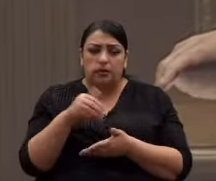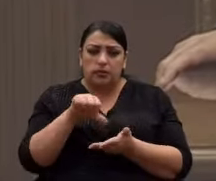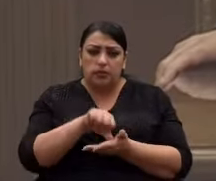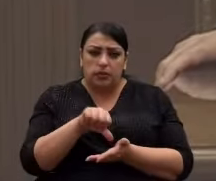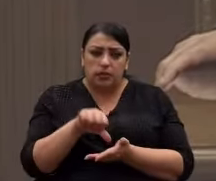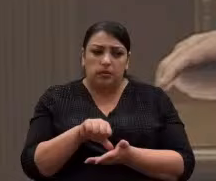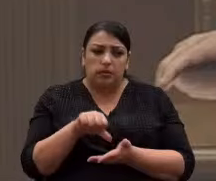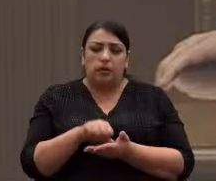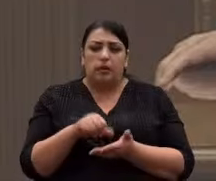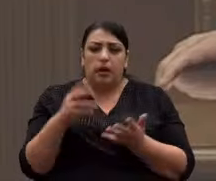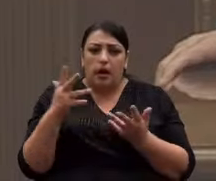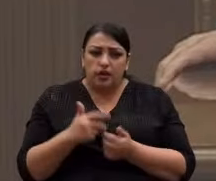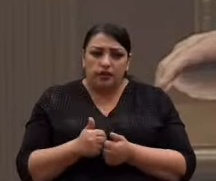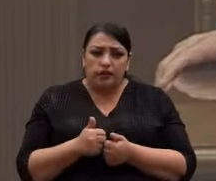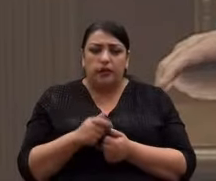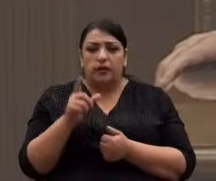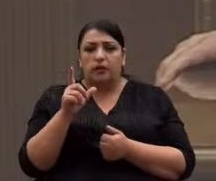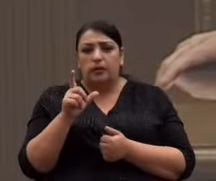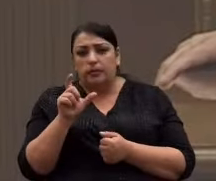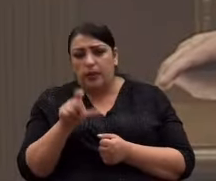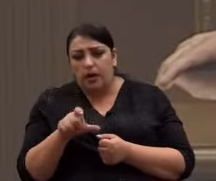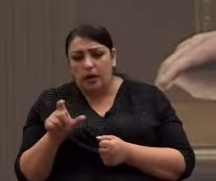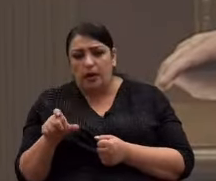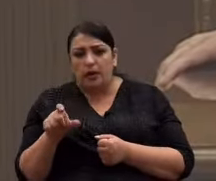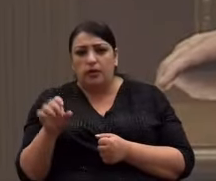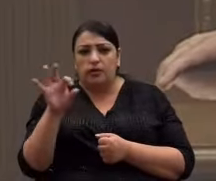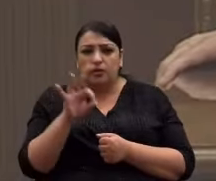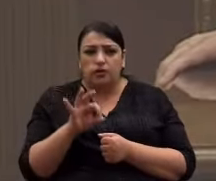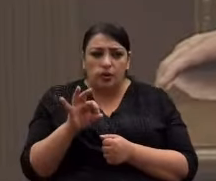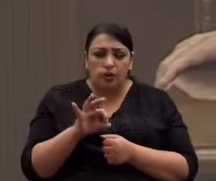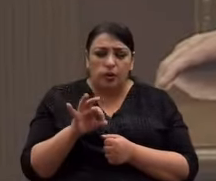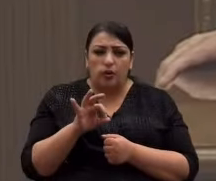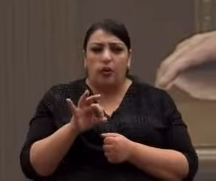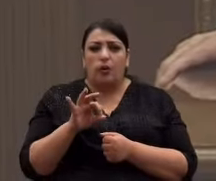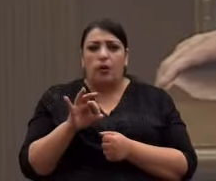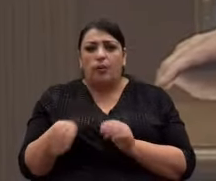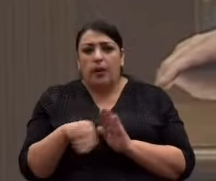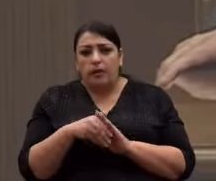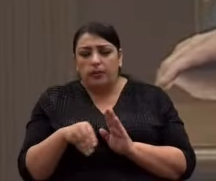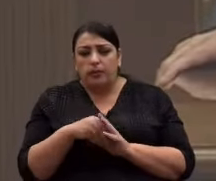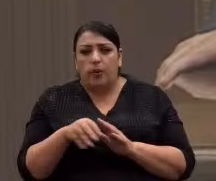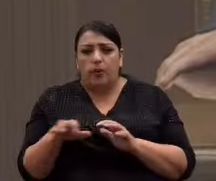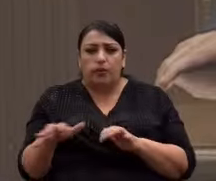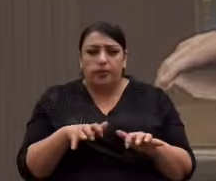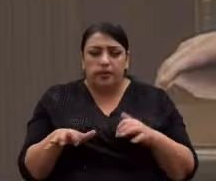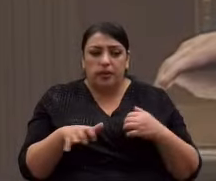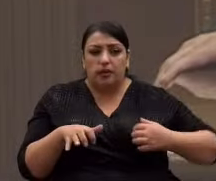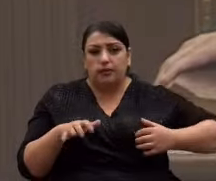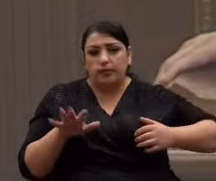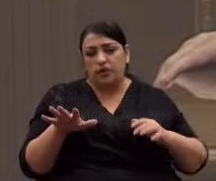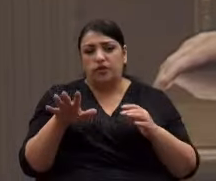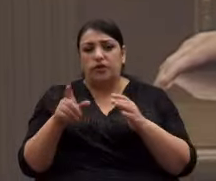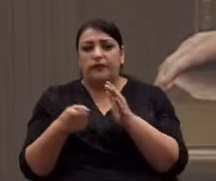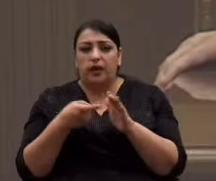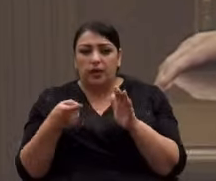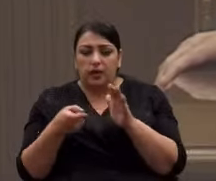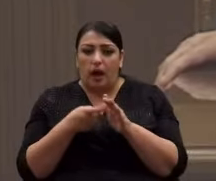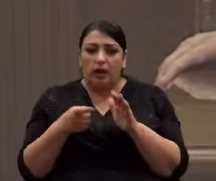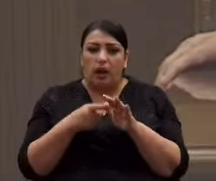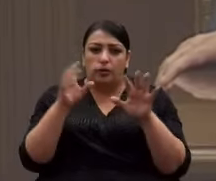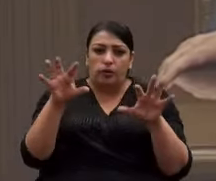մասնակցում, թվեր, ստատիստիկա, զրո պայքար կոռուպցիայի դեմ, մինչև քրեական օրենսգիրքն ու